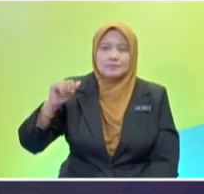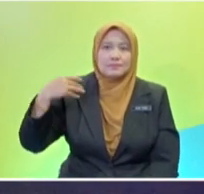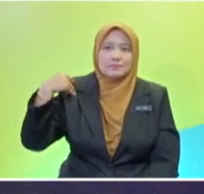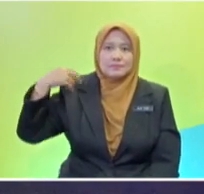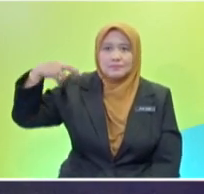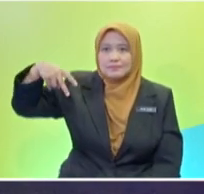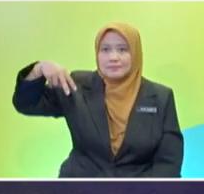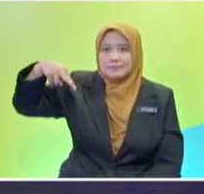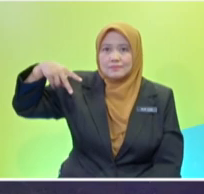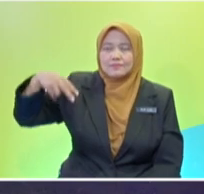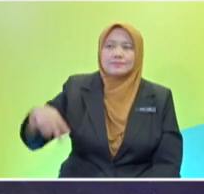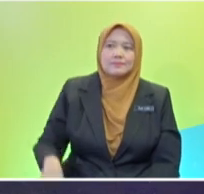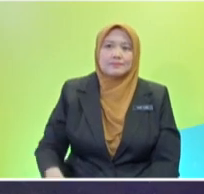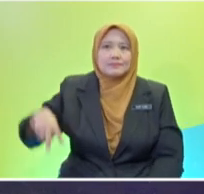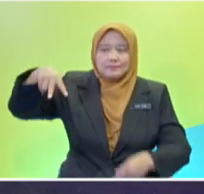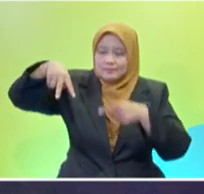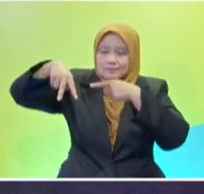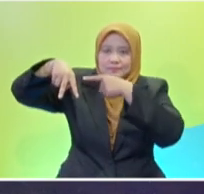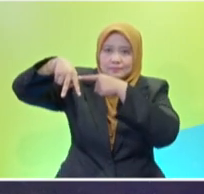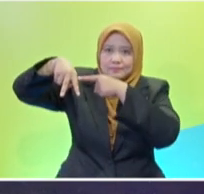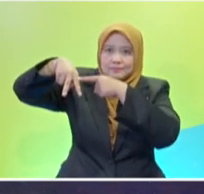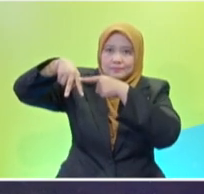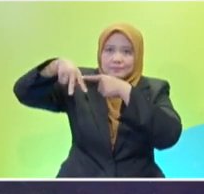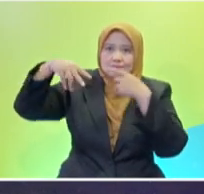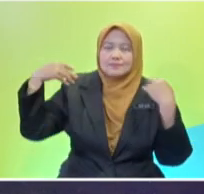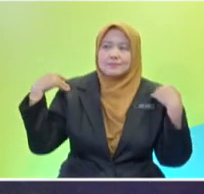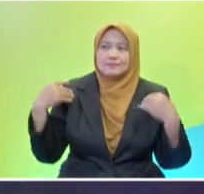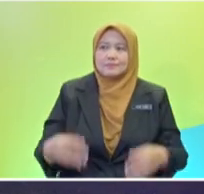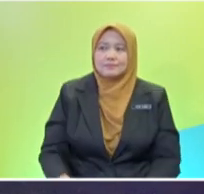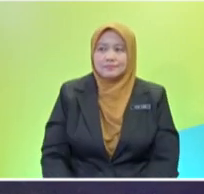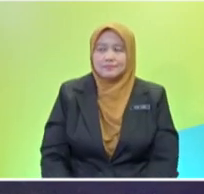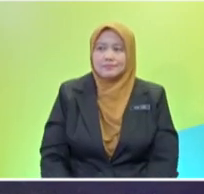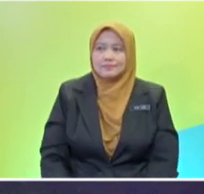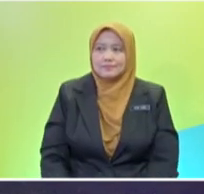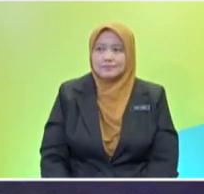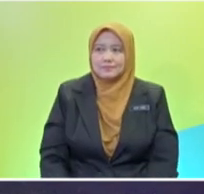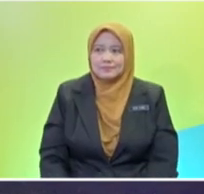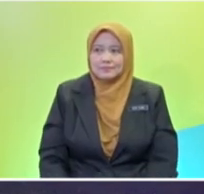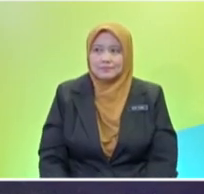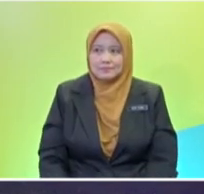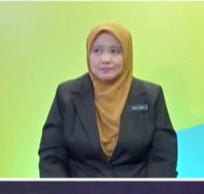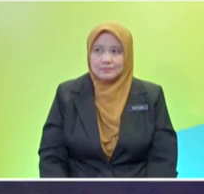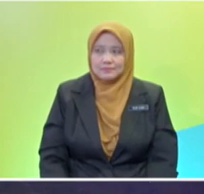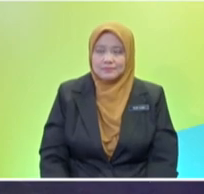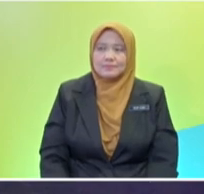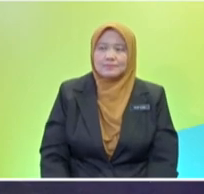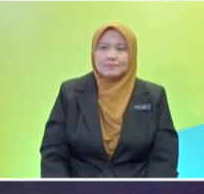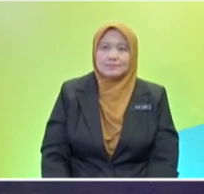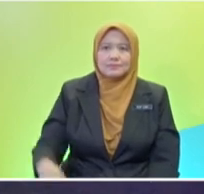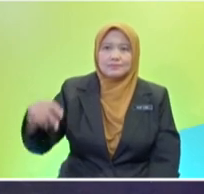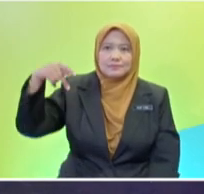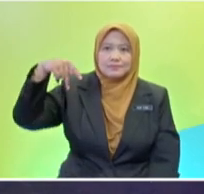tapi di depan kaki ini ada macam tangilla jadi yang ini kita mulihkan dengan baik